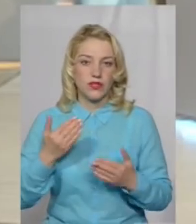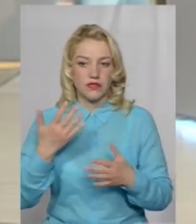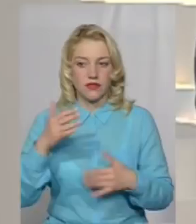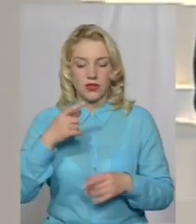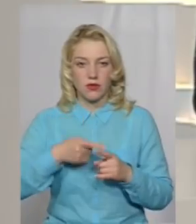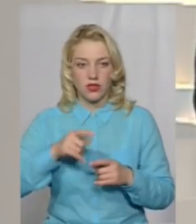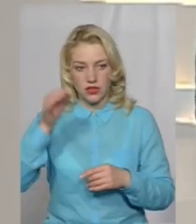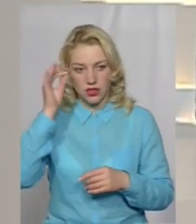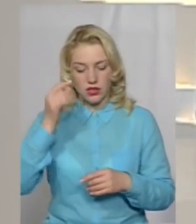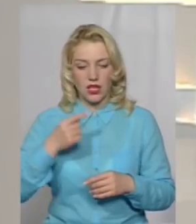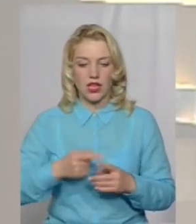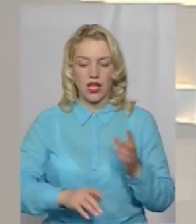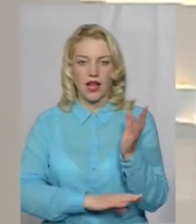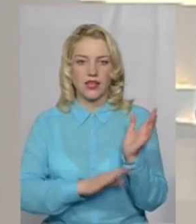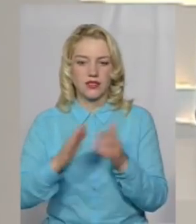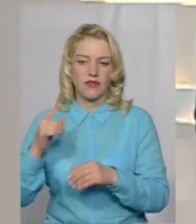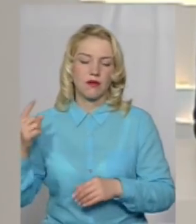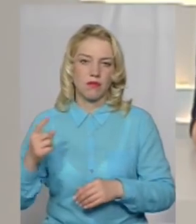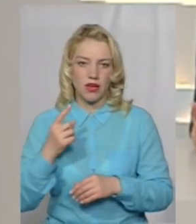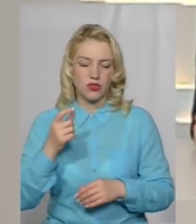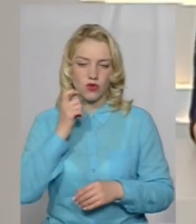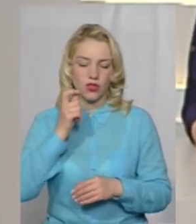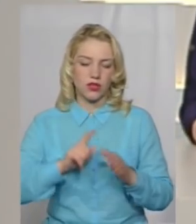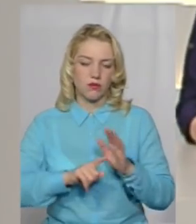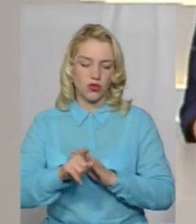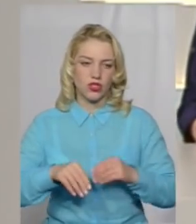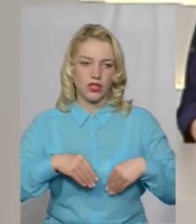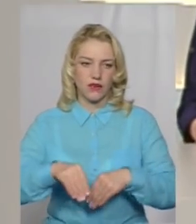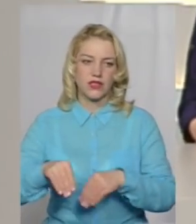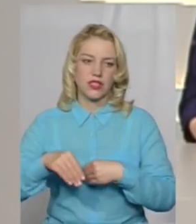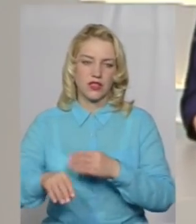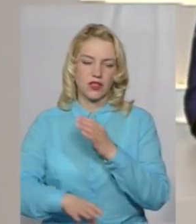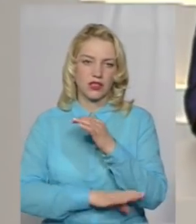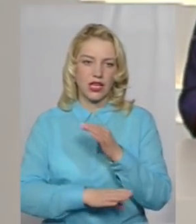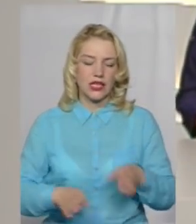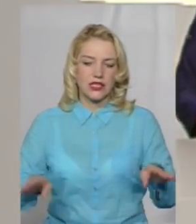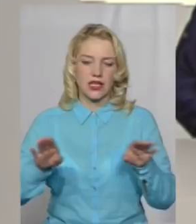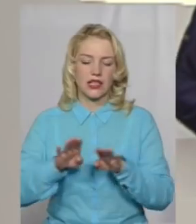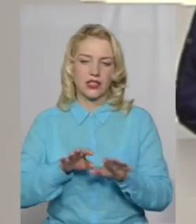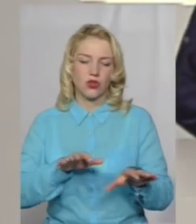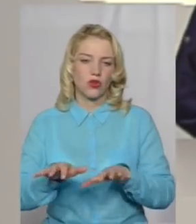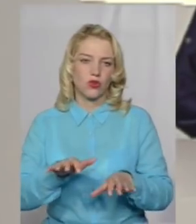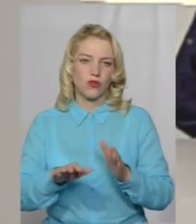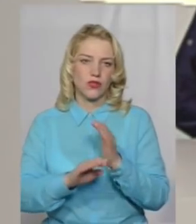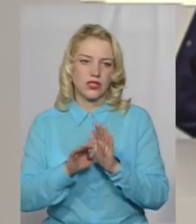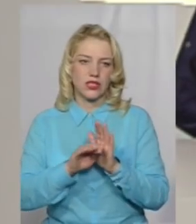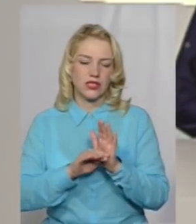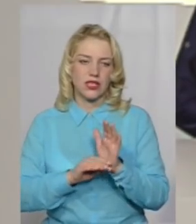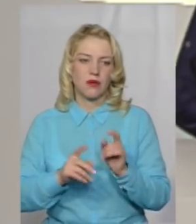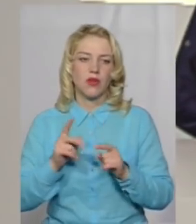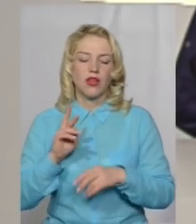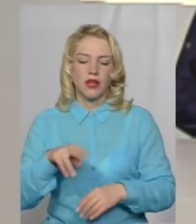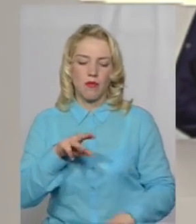згадали, що лісівники одними з перших в Україні почали висаджувати дерева з закритою кореневою системою, як заліснюють